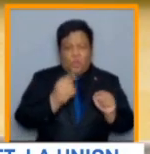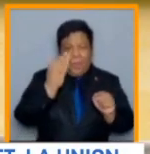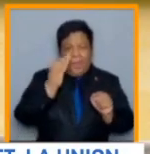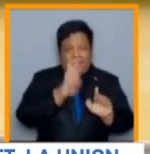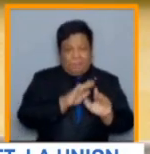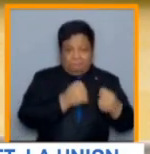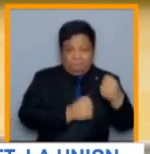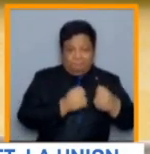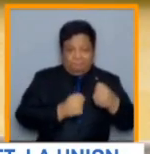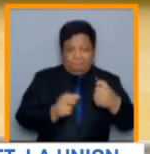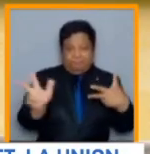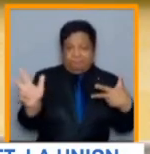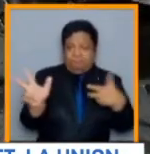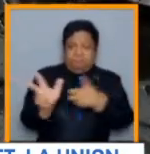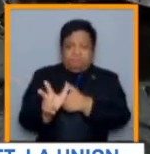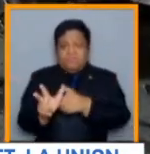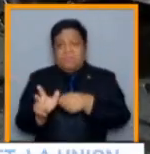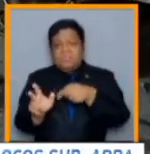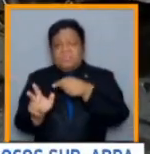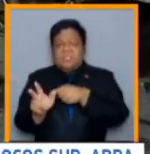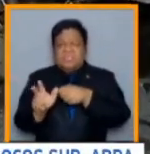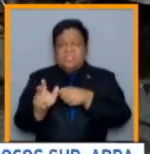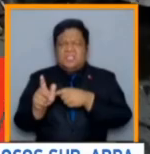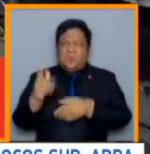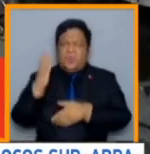si Darlene Cay.